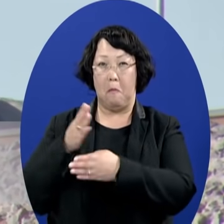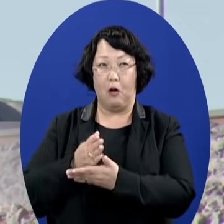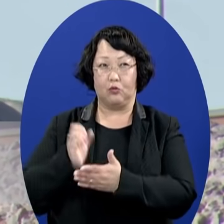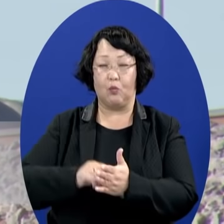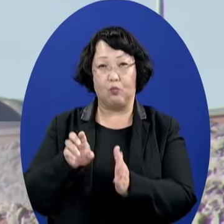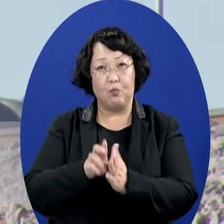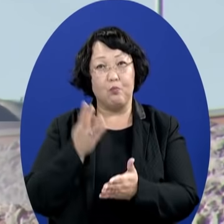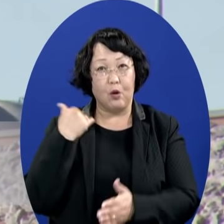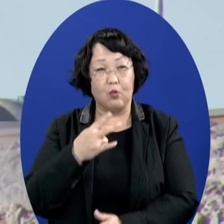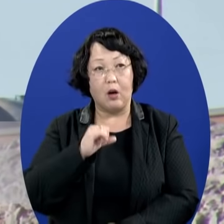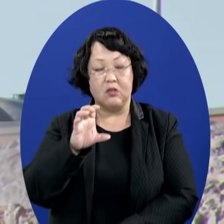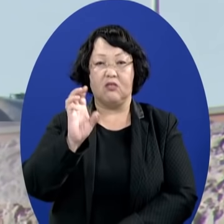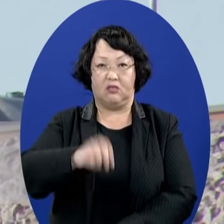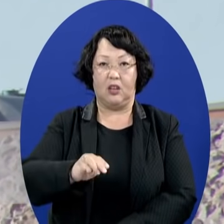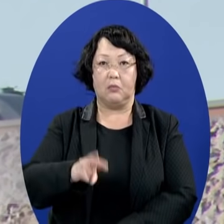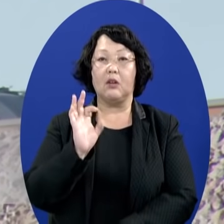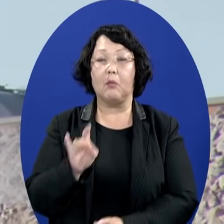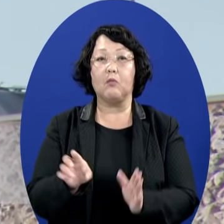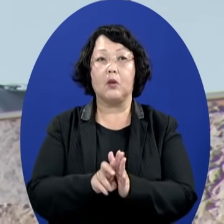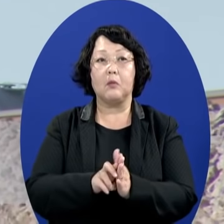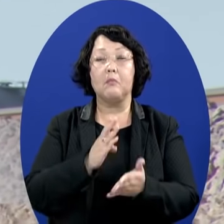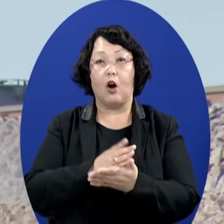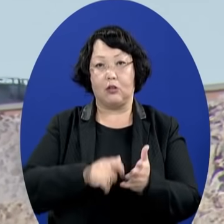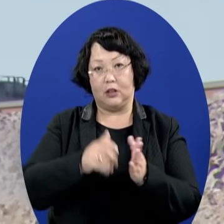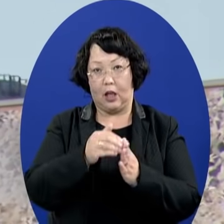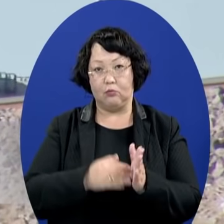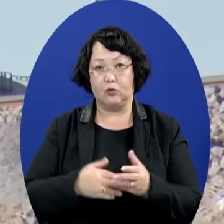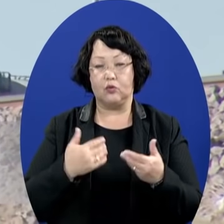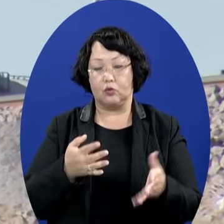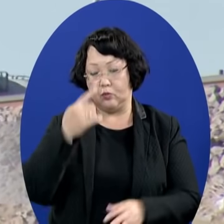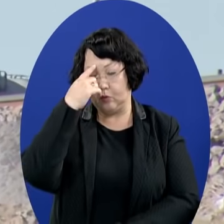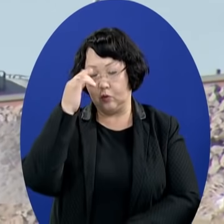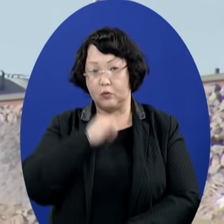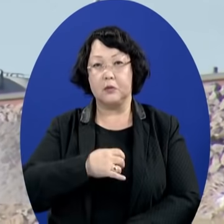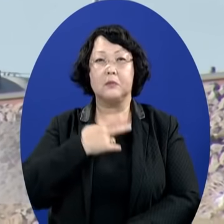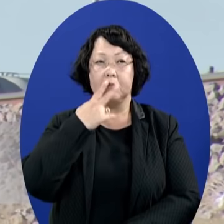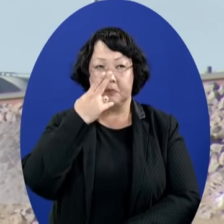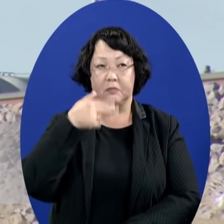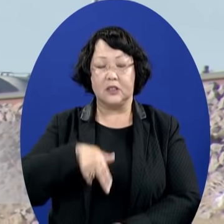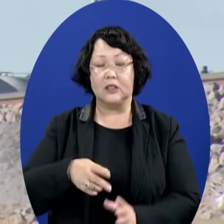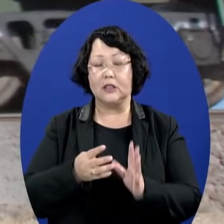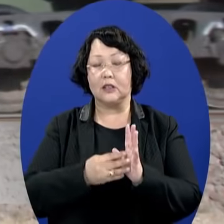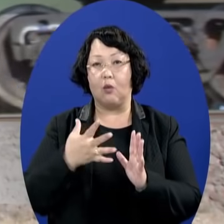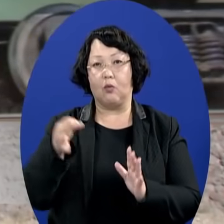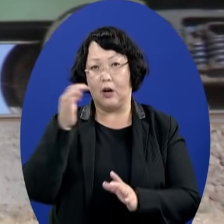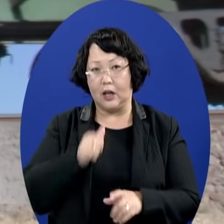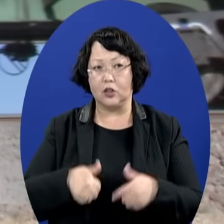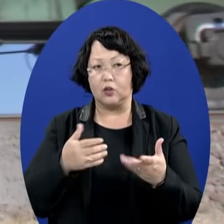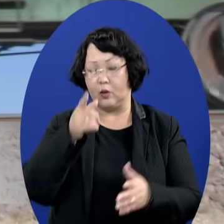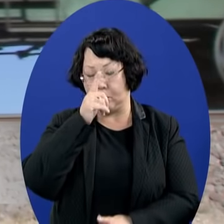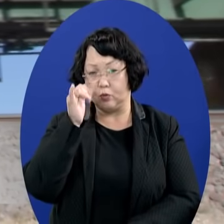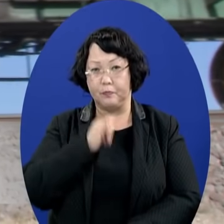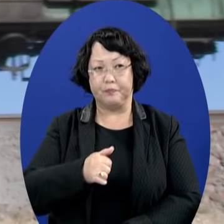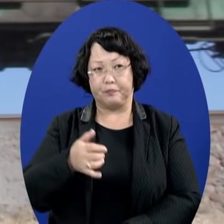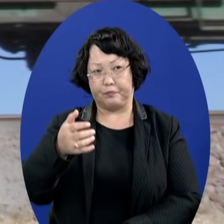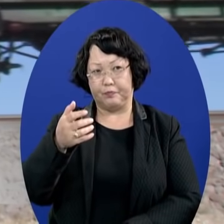гэж хариулж байна. Ямар боломж байс нэг онцгийн дараалалар хүргэе. Манай улсын шатхууны хэрэглээний 95% хангадаг Оросын холбооны улсад энэ жил төрийн